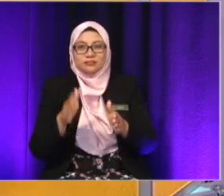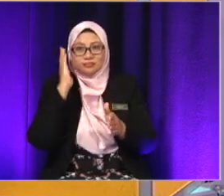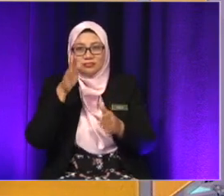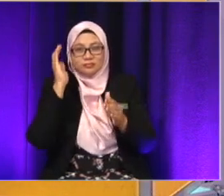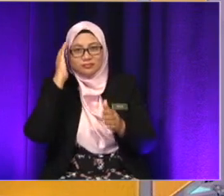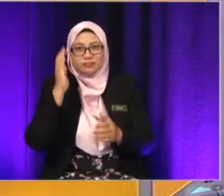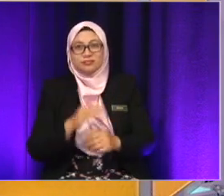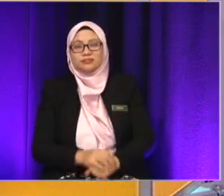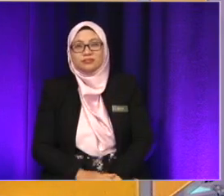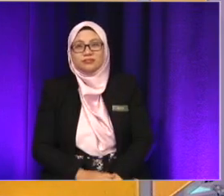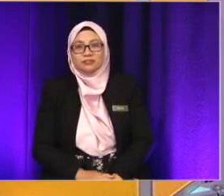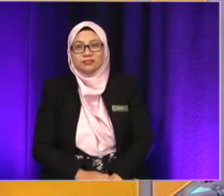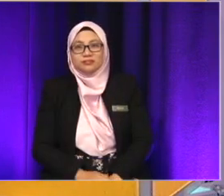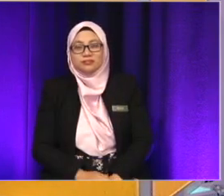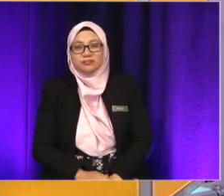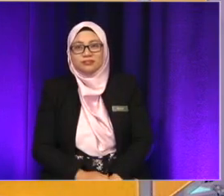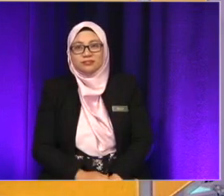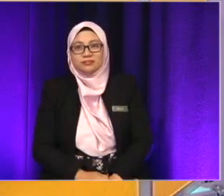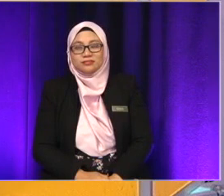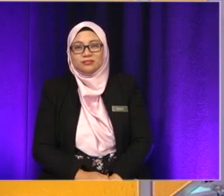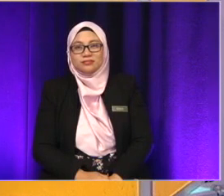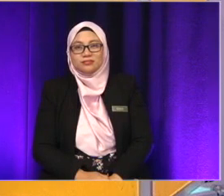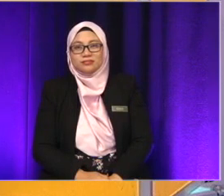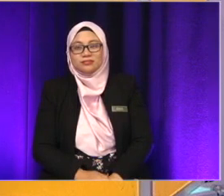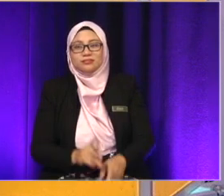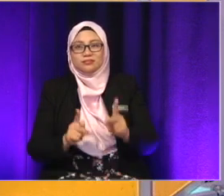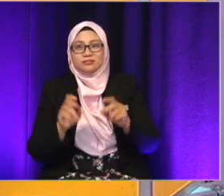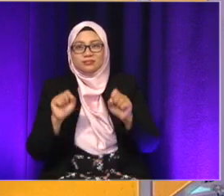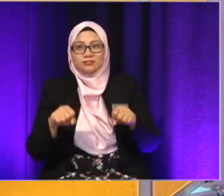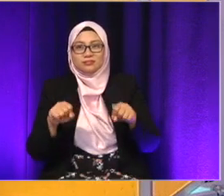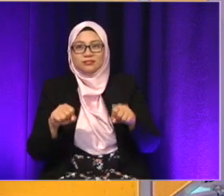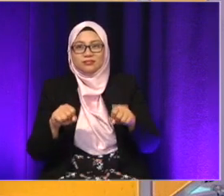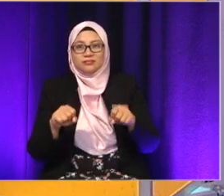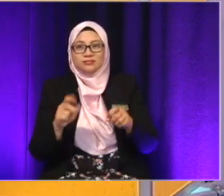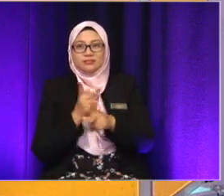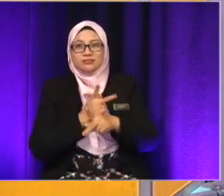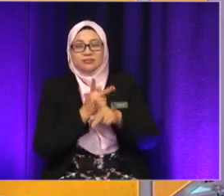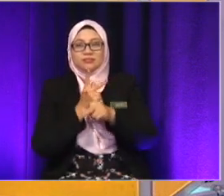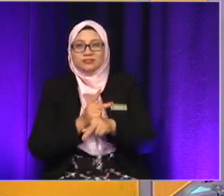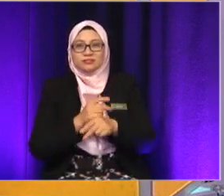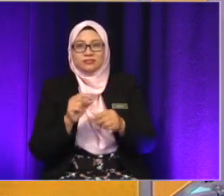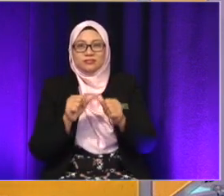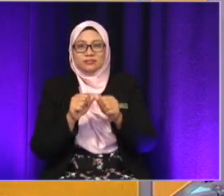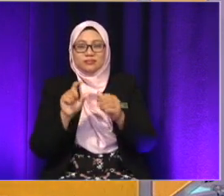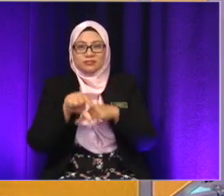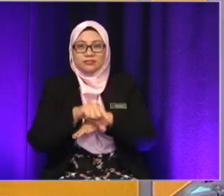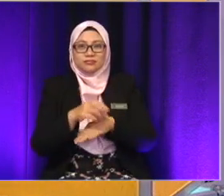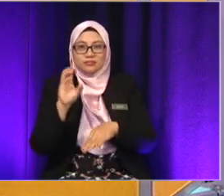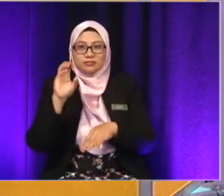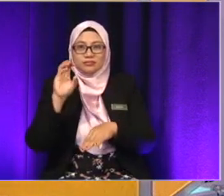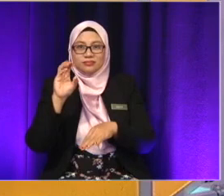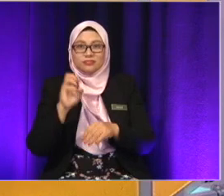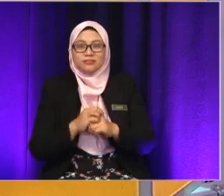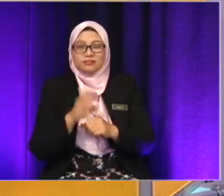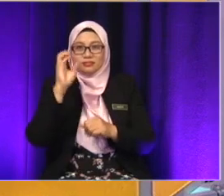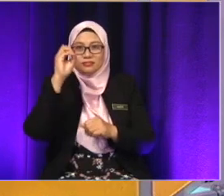kedai pun akan tahu benda ni. Okey. Jadi kita boleh laraskan melalui dia punya tombol ni. Okey. Teruskan lagi insya-Allah.